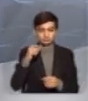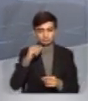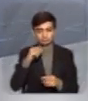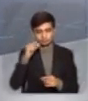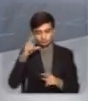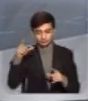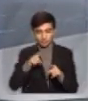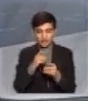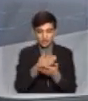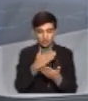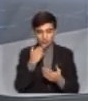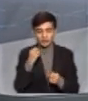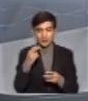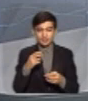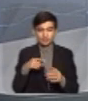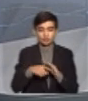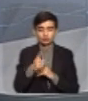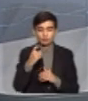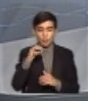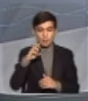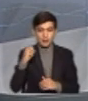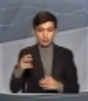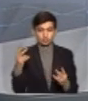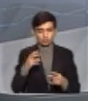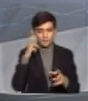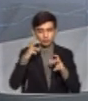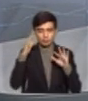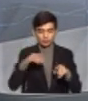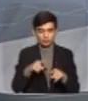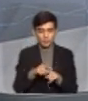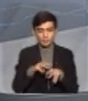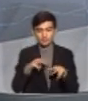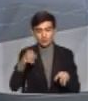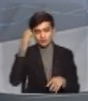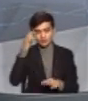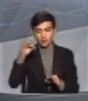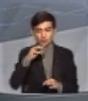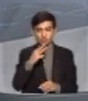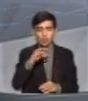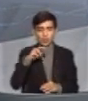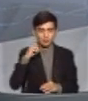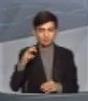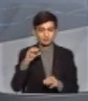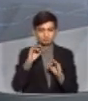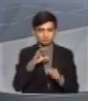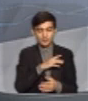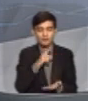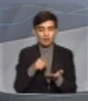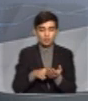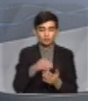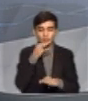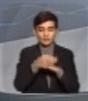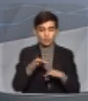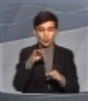балльную систему как сейчас вузах об этом рассказала вице-министра образования науки казахстана шел по мк аринова отвечай на вопросы депутатов